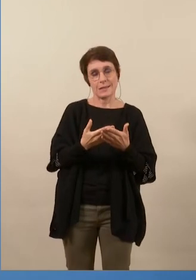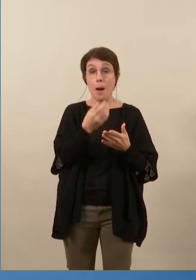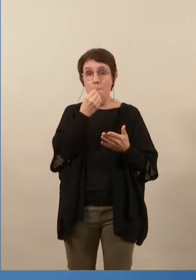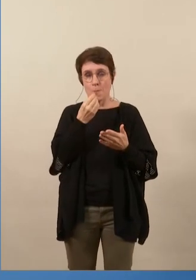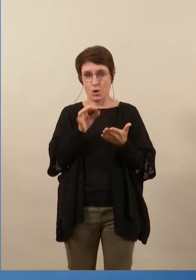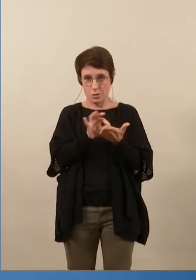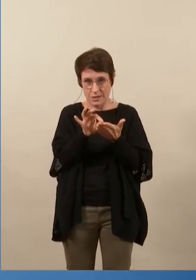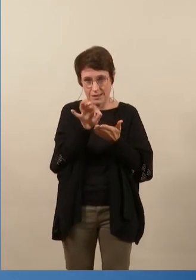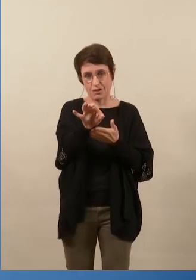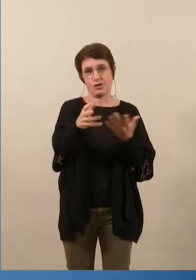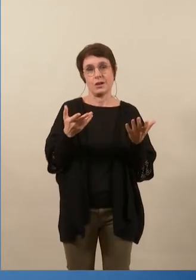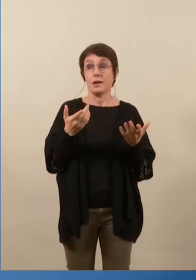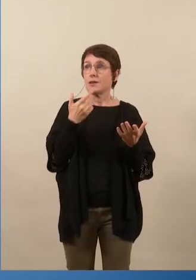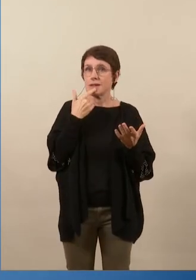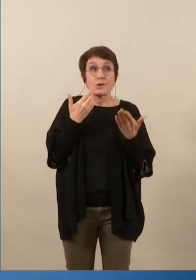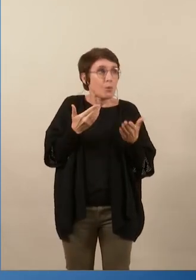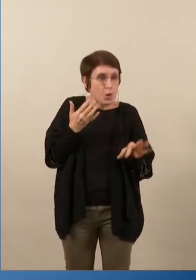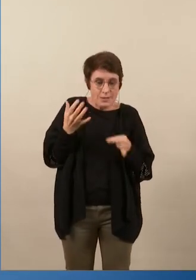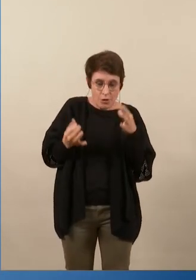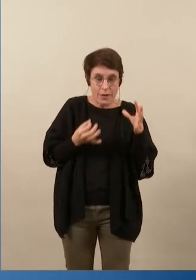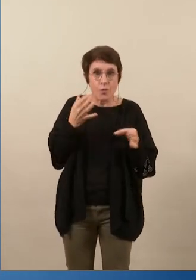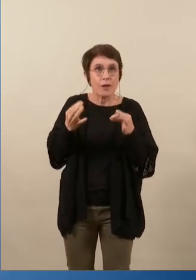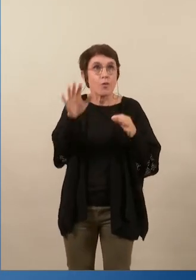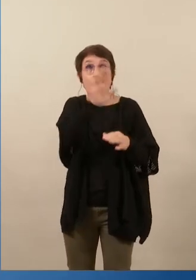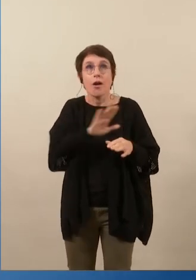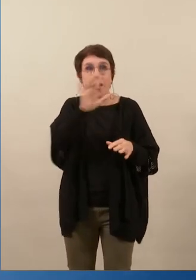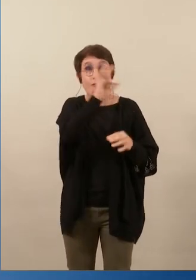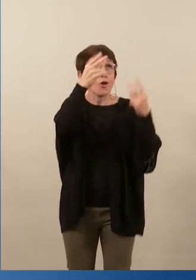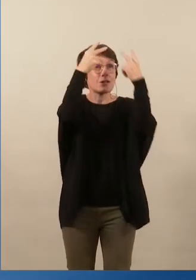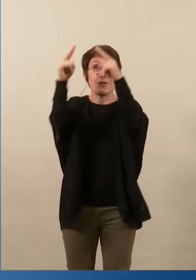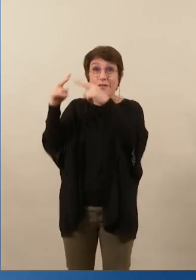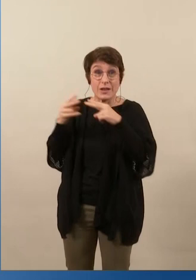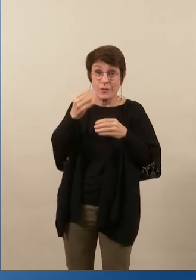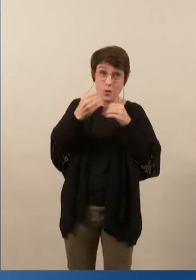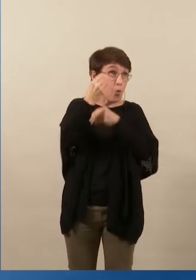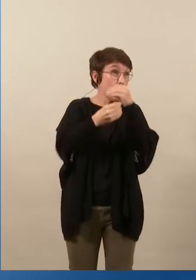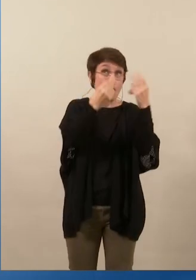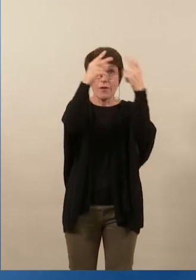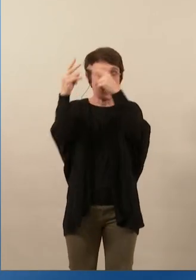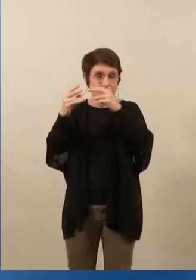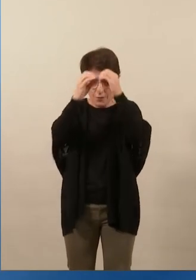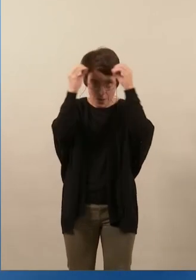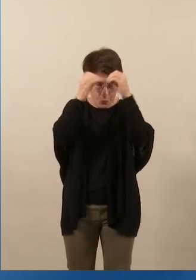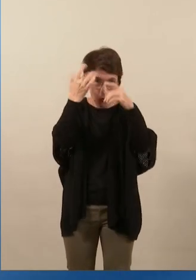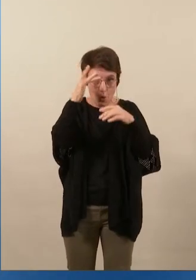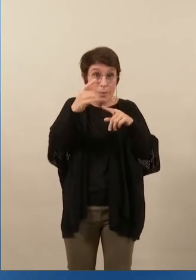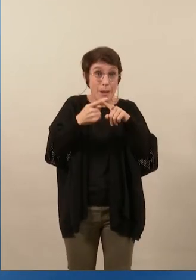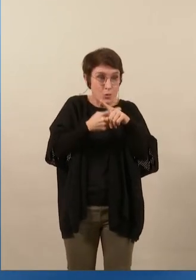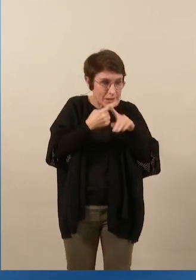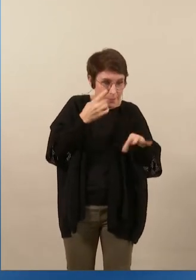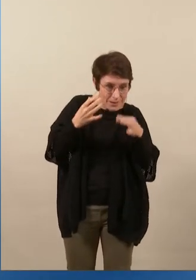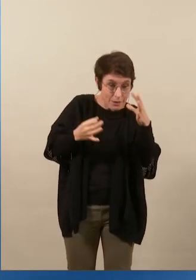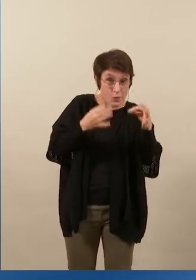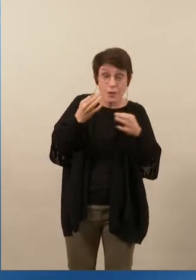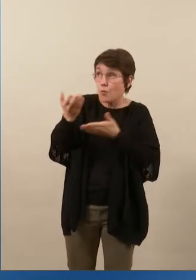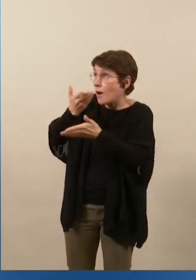chemin qui n'est pas balisé auquel les collectivités de France et du monde se se penchent là-dessus en lien avec le monde académique